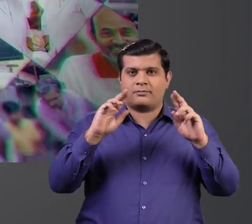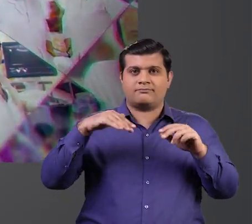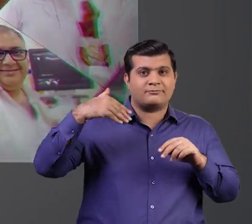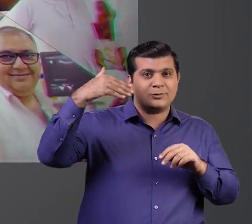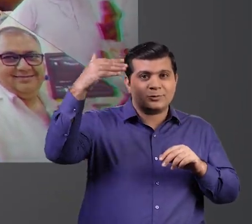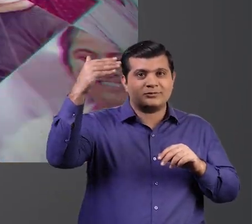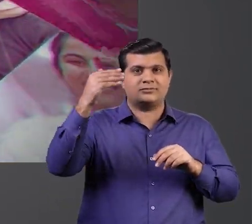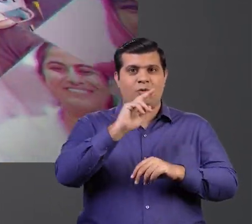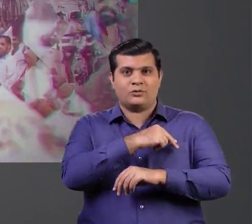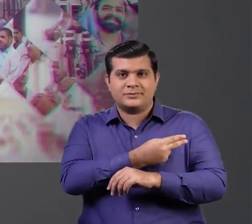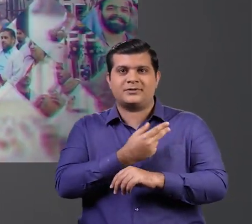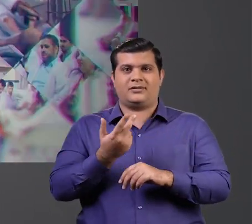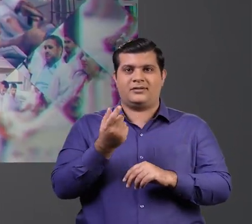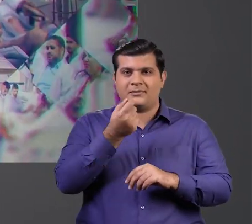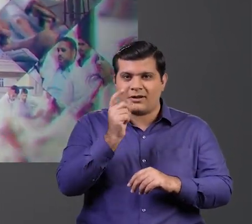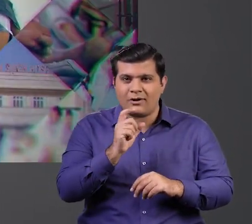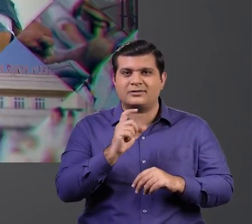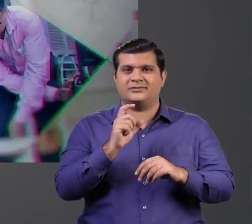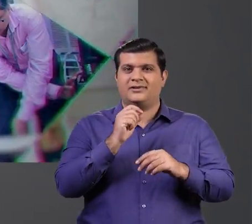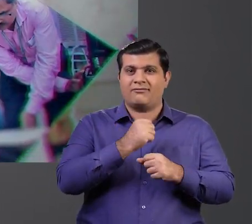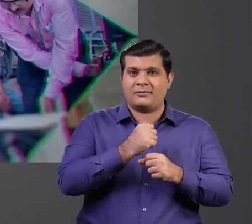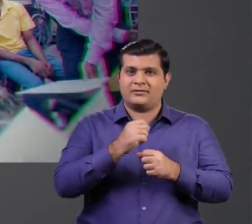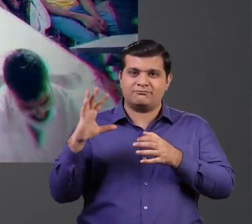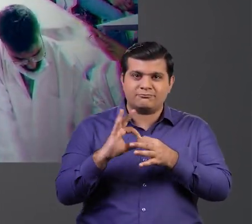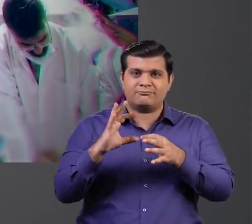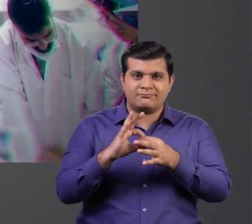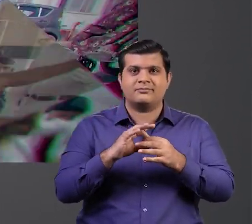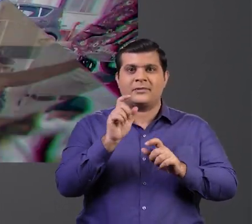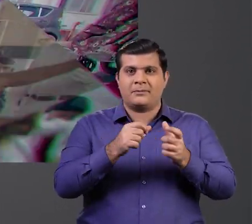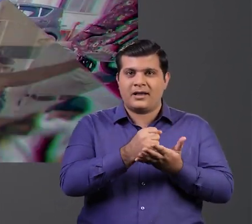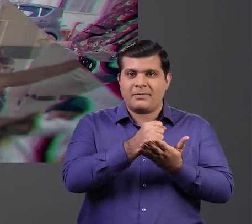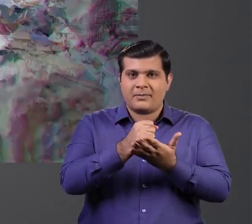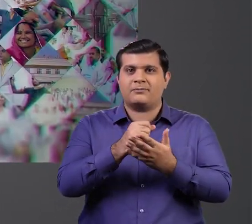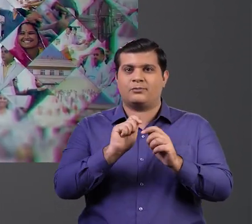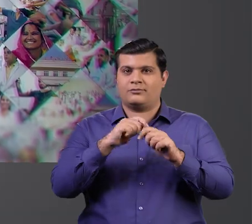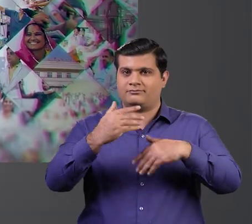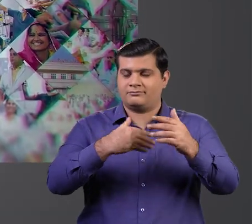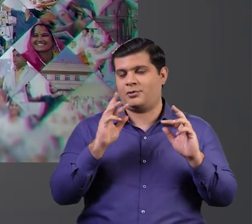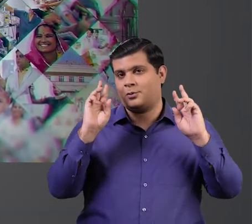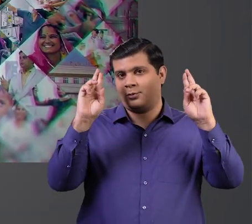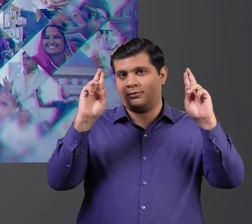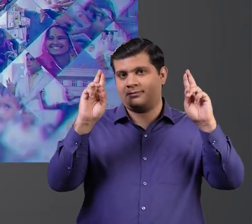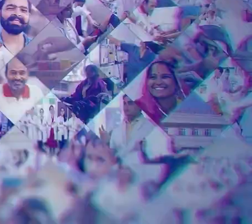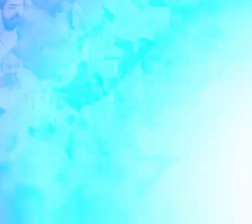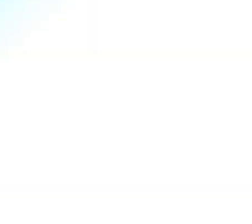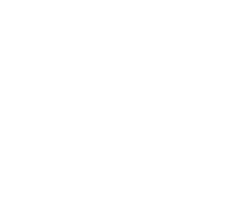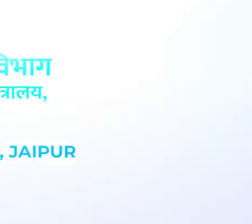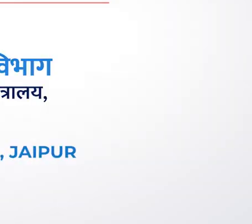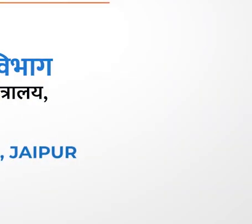आशा है कि आगे चलकर और भी अस्पताल और मेडिकल कॉलेज जन सेवा में भारत सरकार का साथ देंगे।